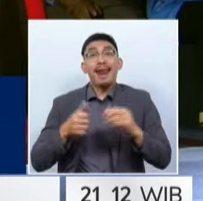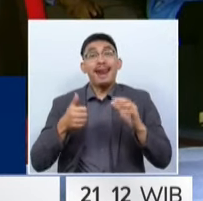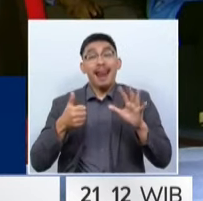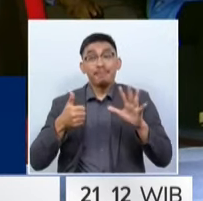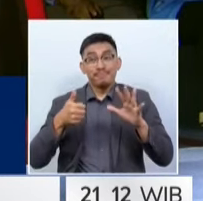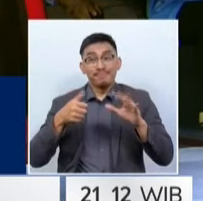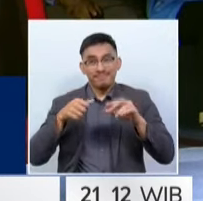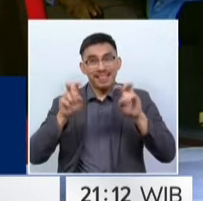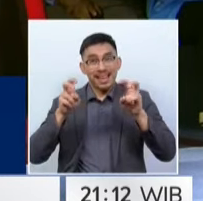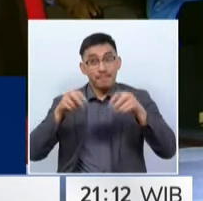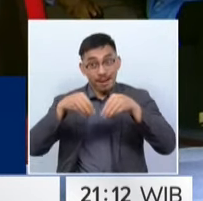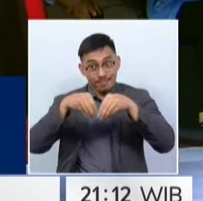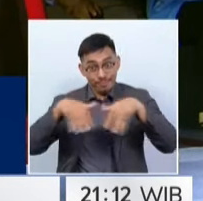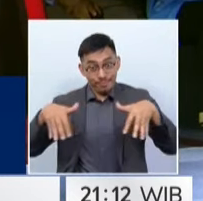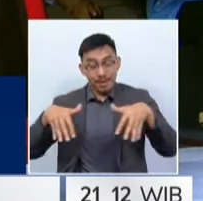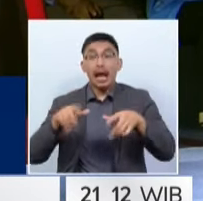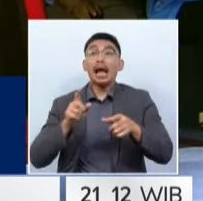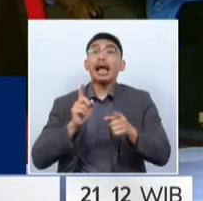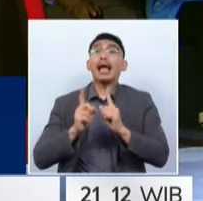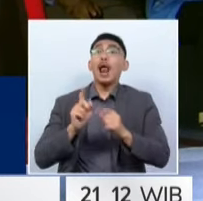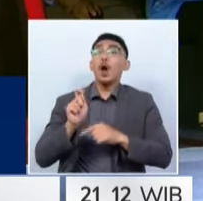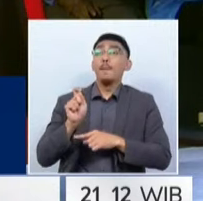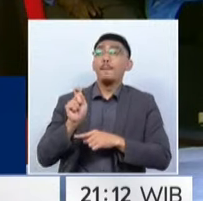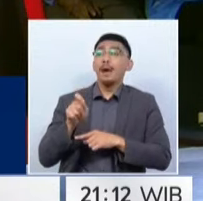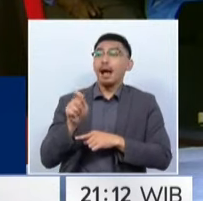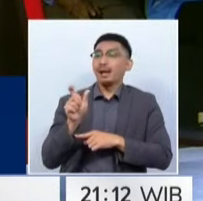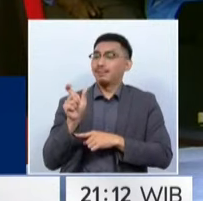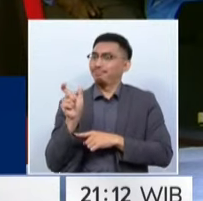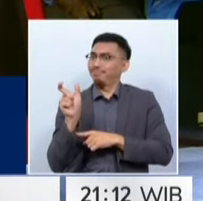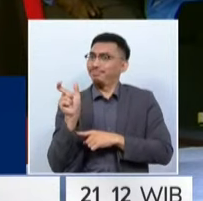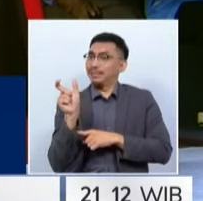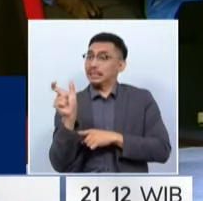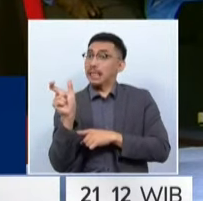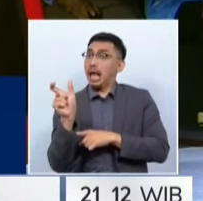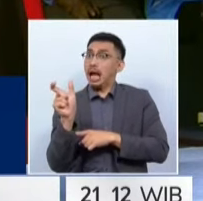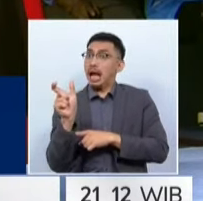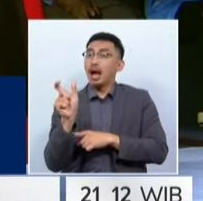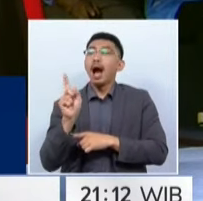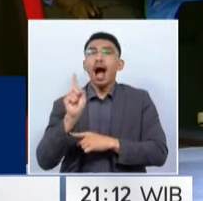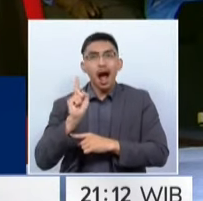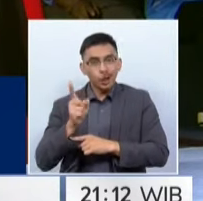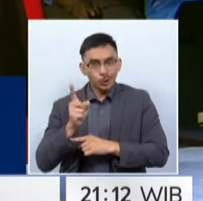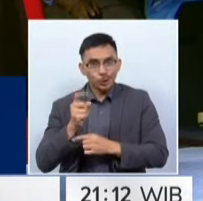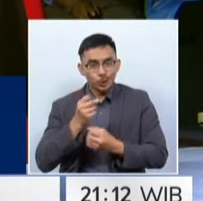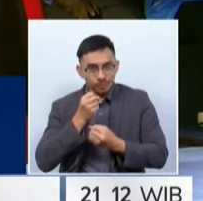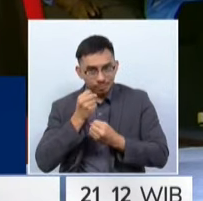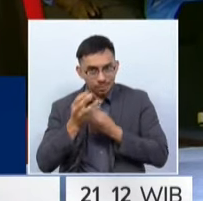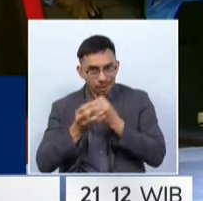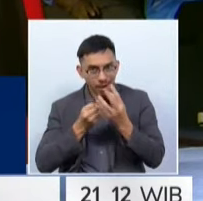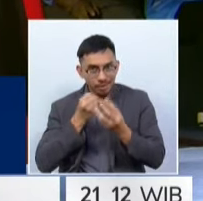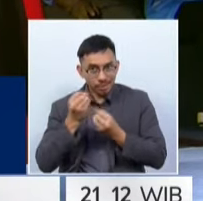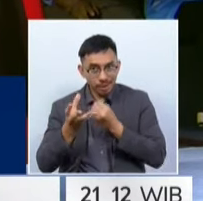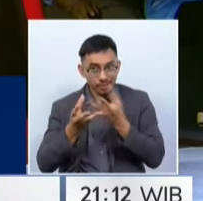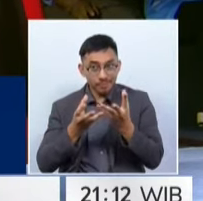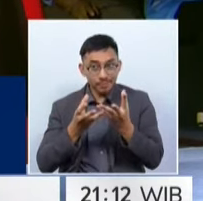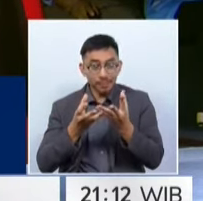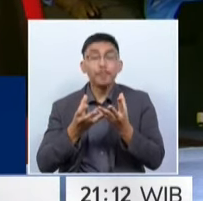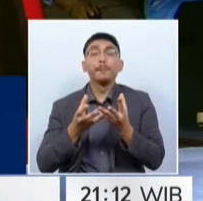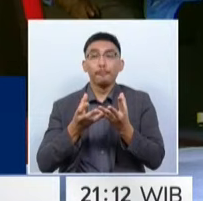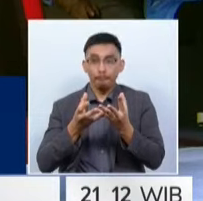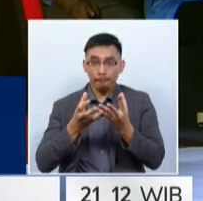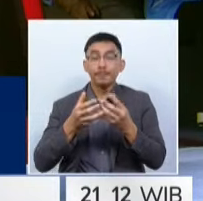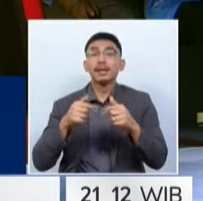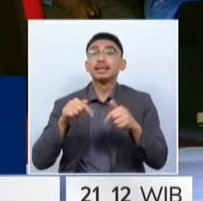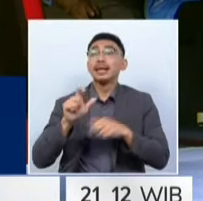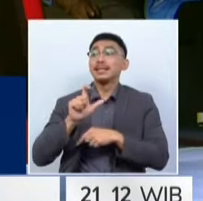jika menggunakan terminologi atau istilah maka harus dijelaskan dan selanjutnya kami persilakan calon Presiden nomor urut 1